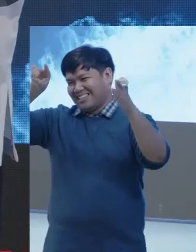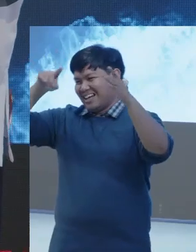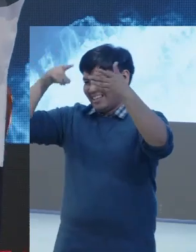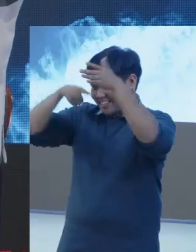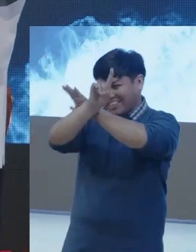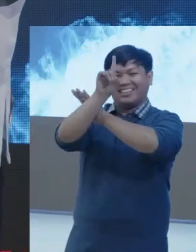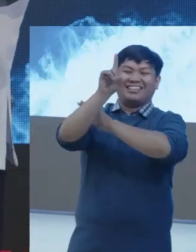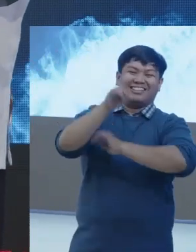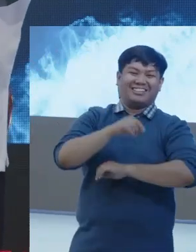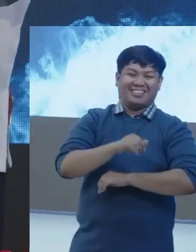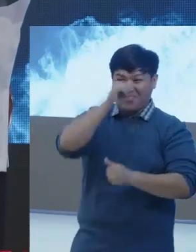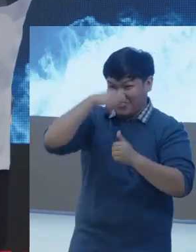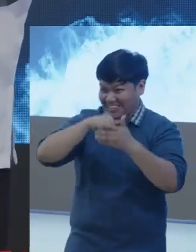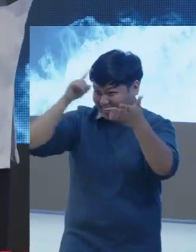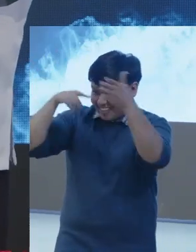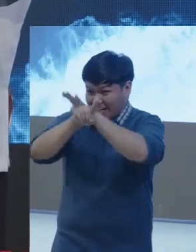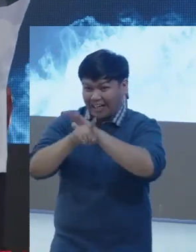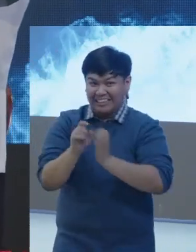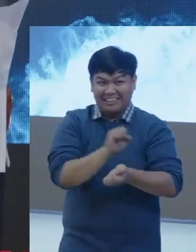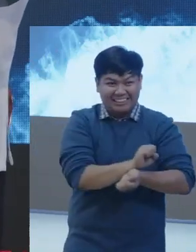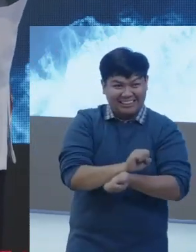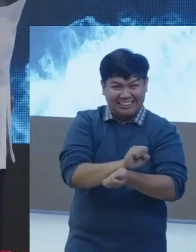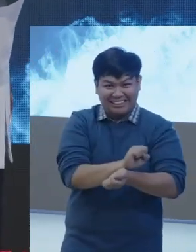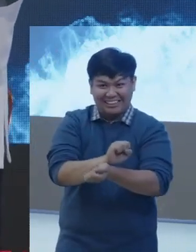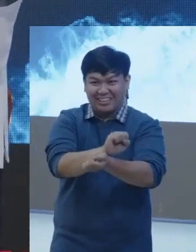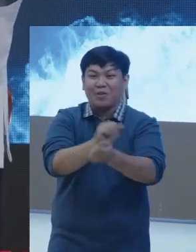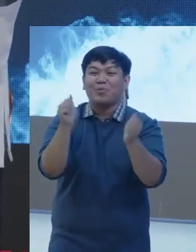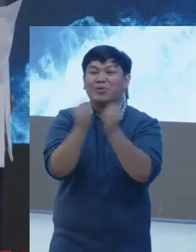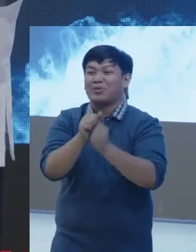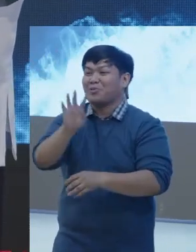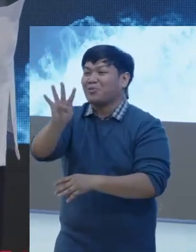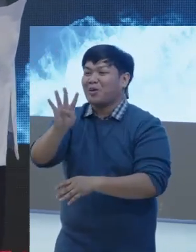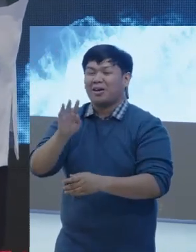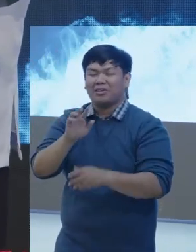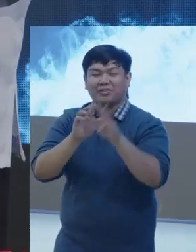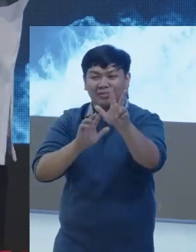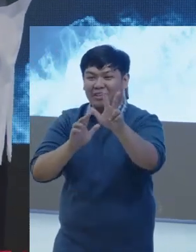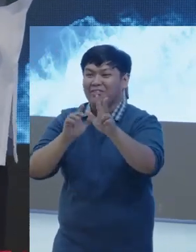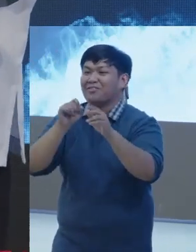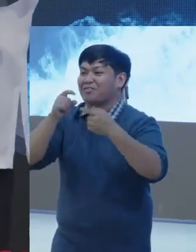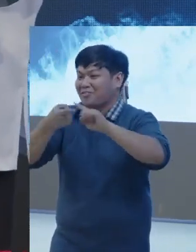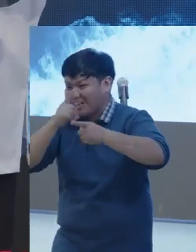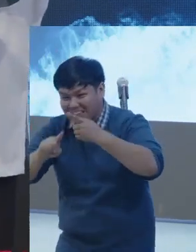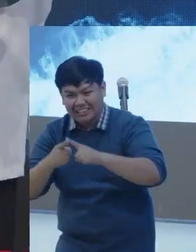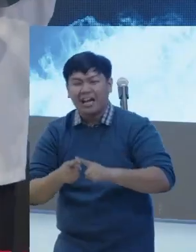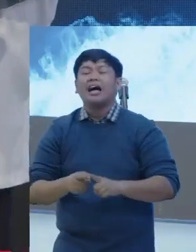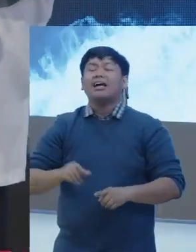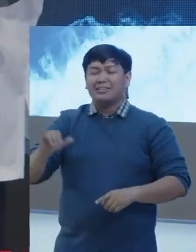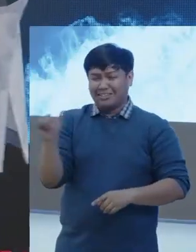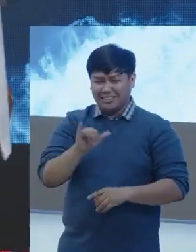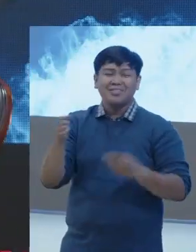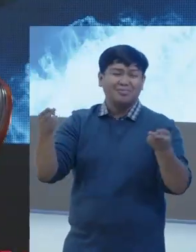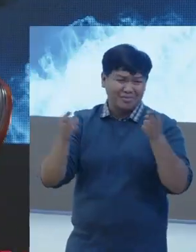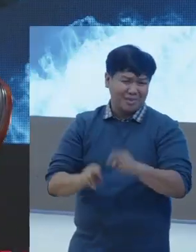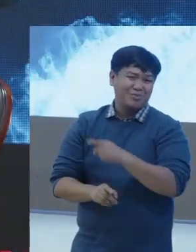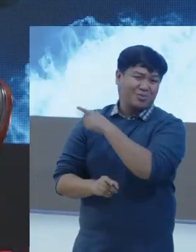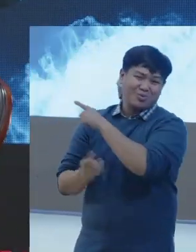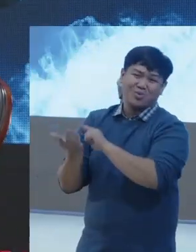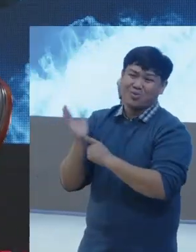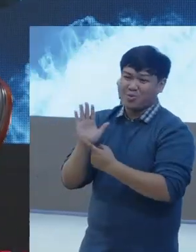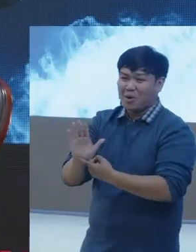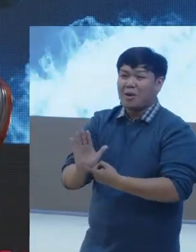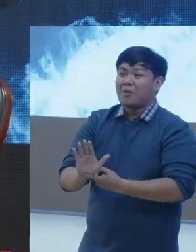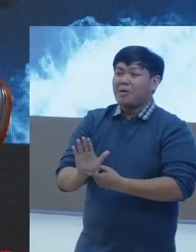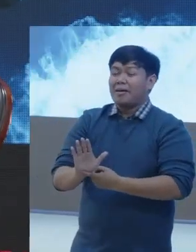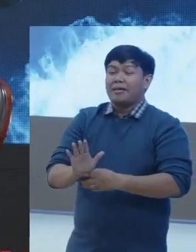Yun po ang disaster that the Lord had planned for them. Siguro ganun din yung disaster